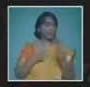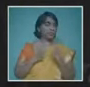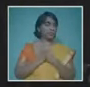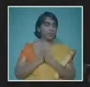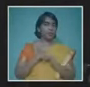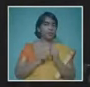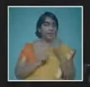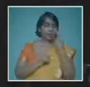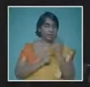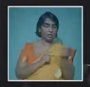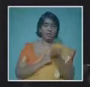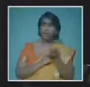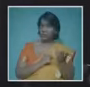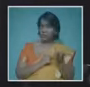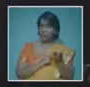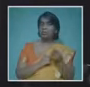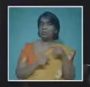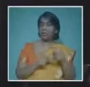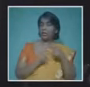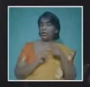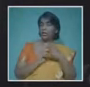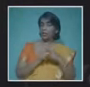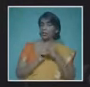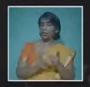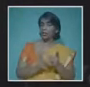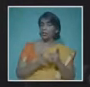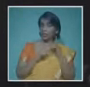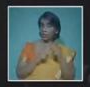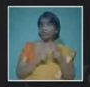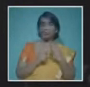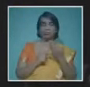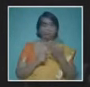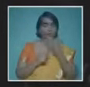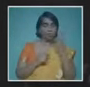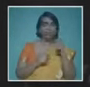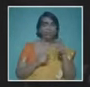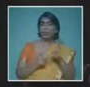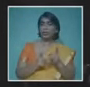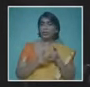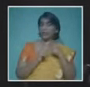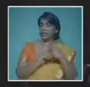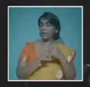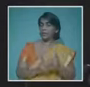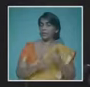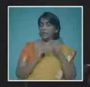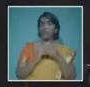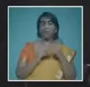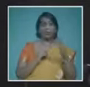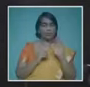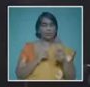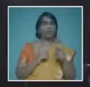මේ පර්යන්ත දෙකම මේ ඉලක්ක කරපු විදිහට අපට පුළුවන්කම තියෙනවා මේ ඉලක්ක සහගත ක්‍රමයත් එක්ක